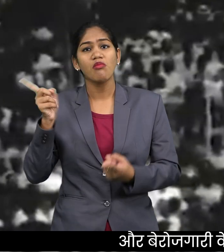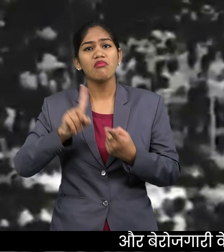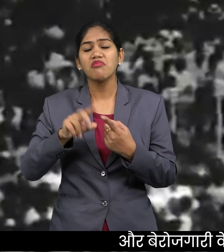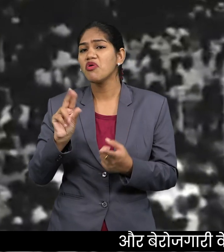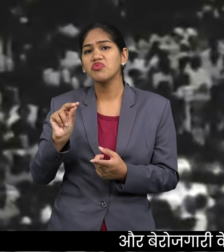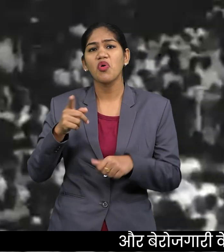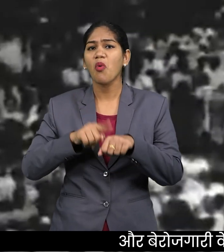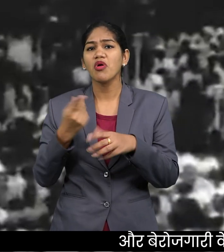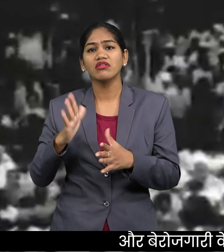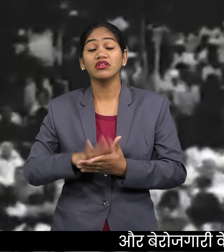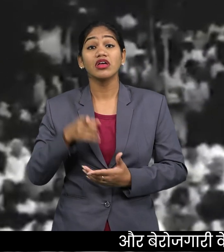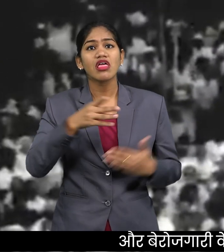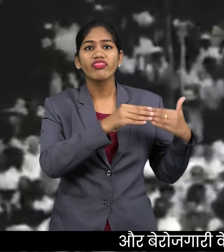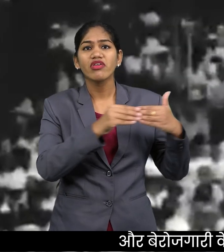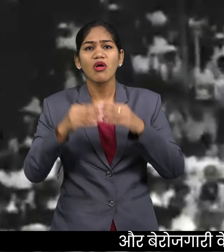हुई।